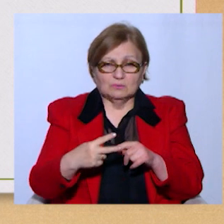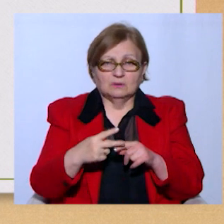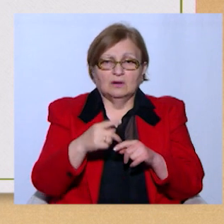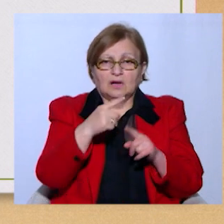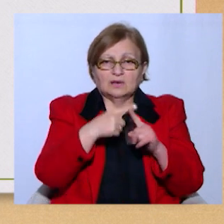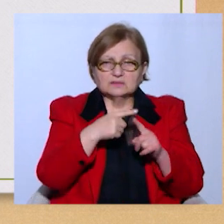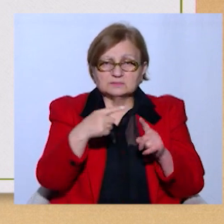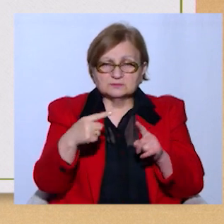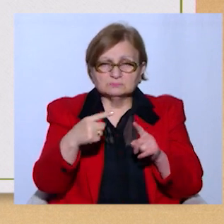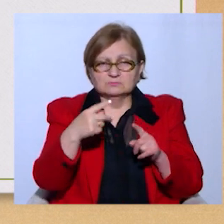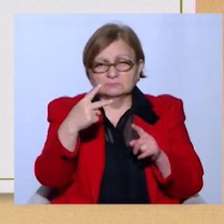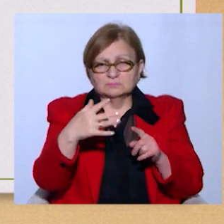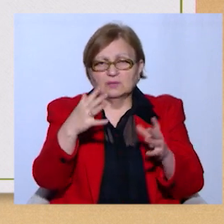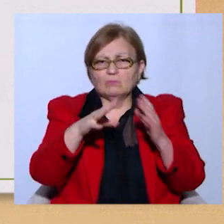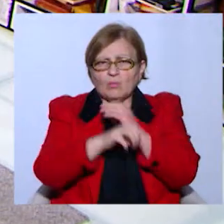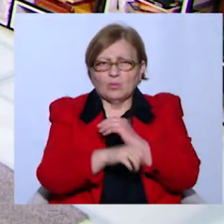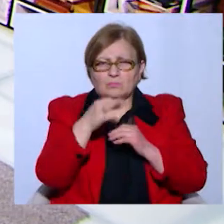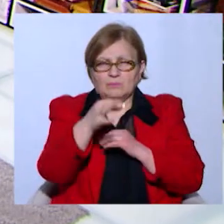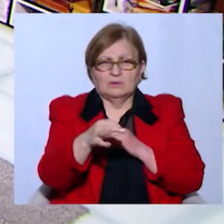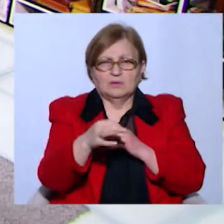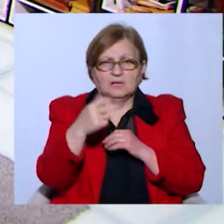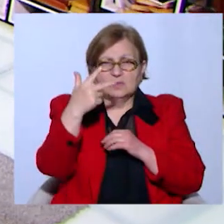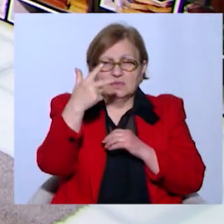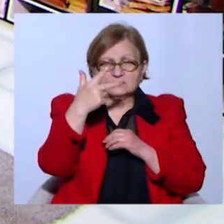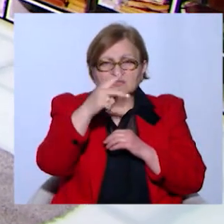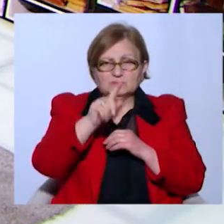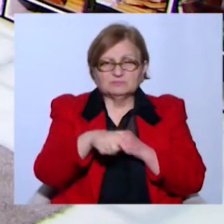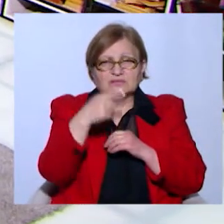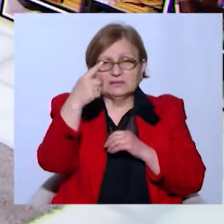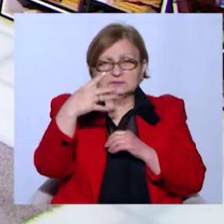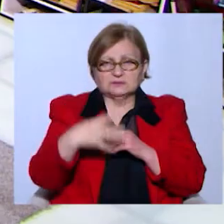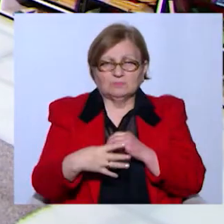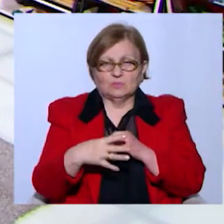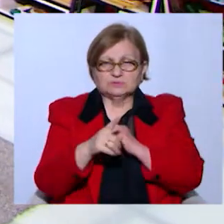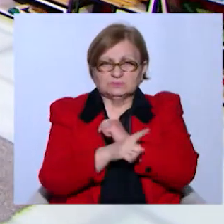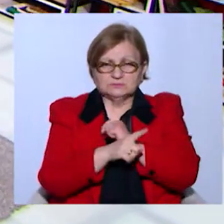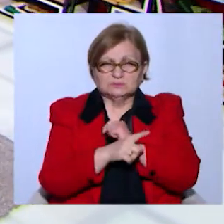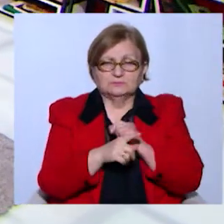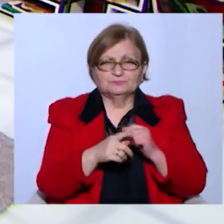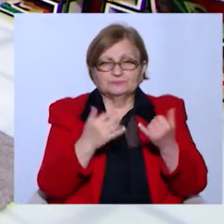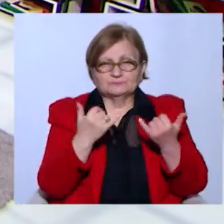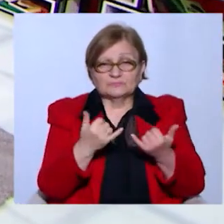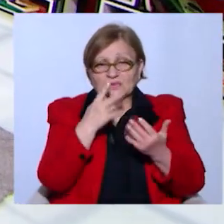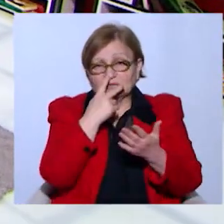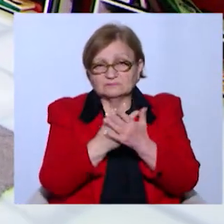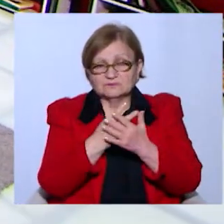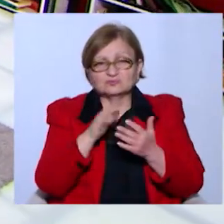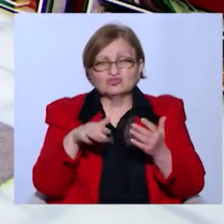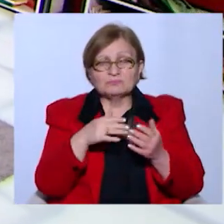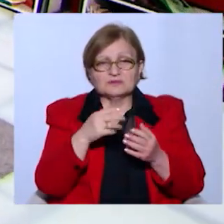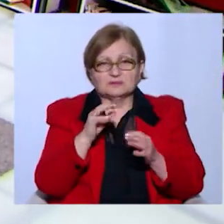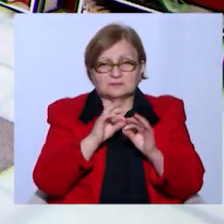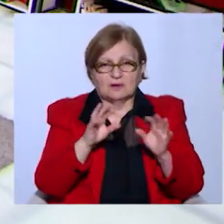1 9/4 და ნუ პასუხი მიიღება 3.1/4. მოდით ნახოთ შემდეგი